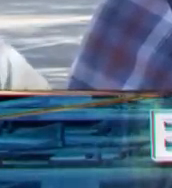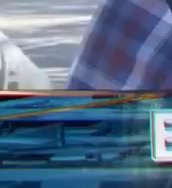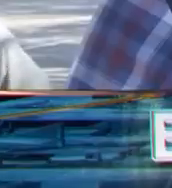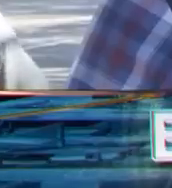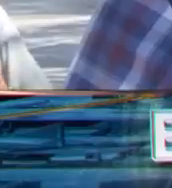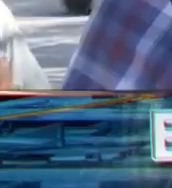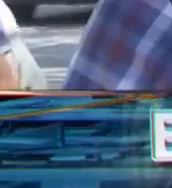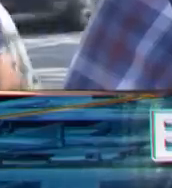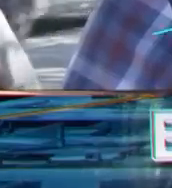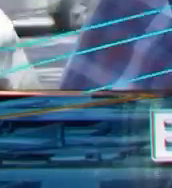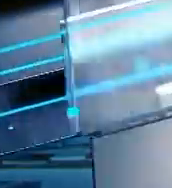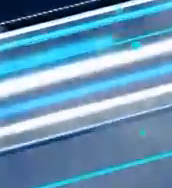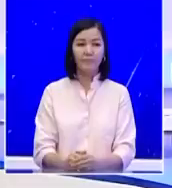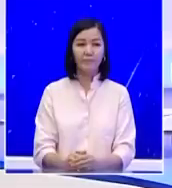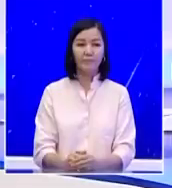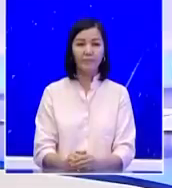көшеттері отырғызылады.